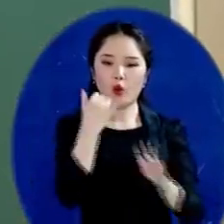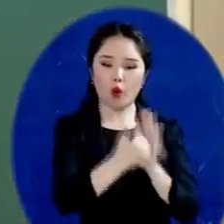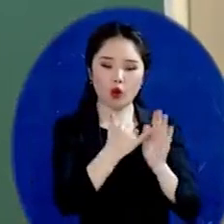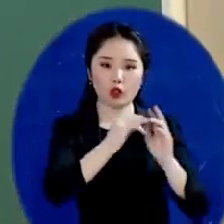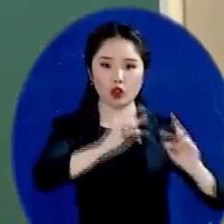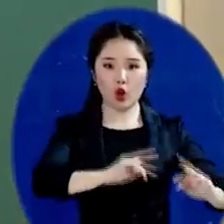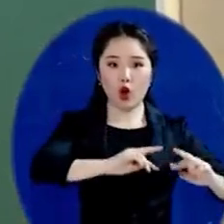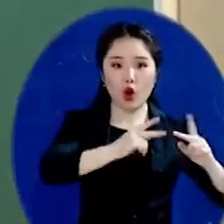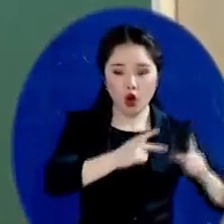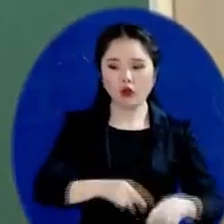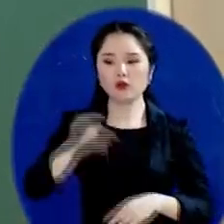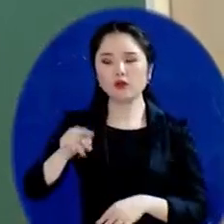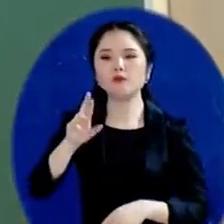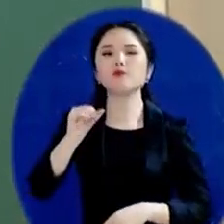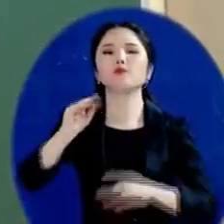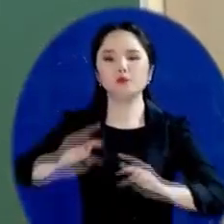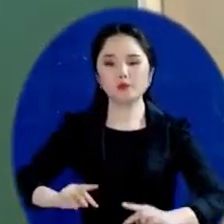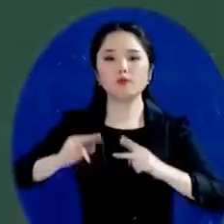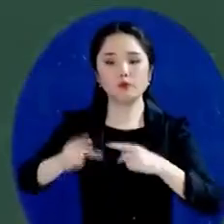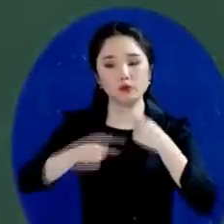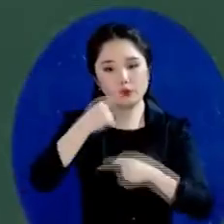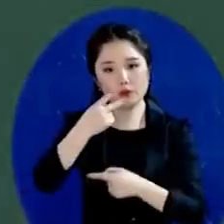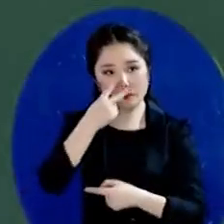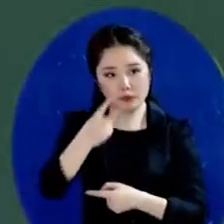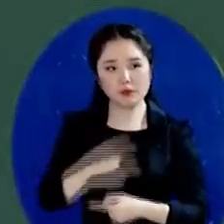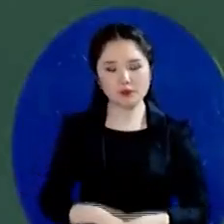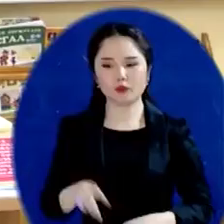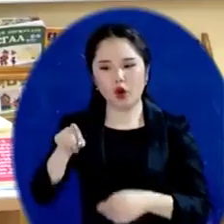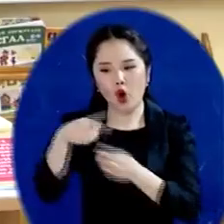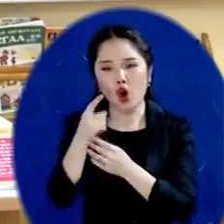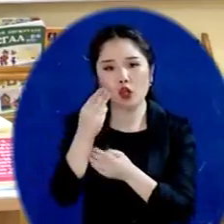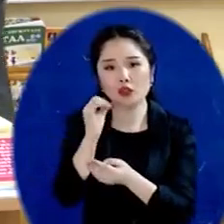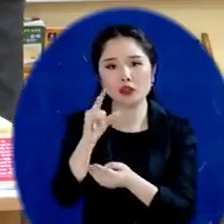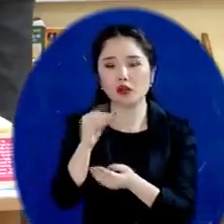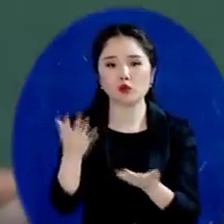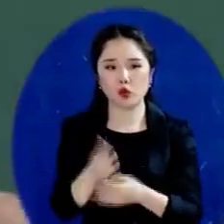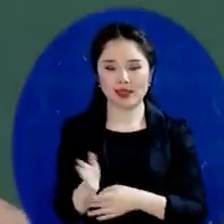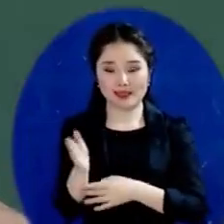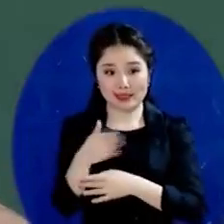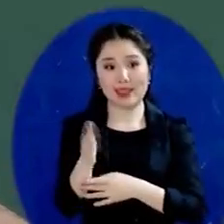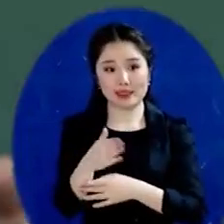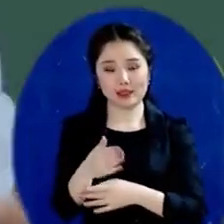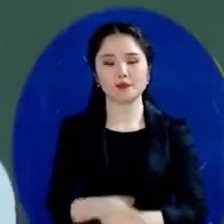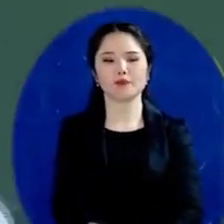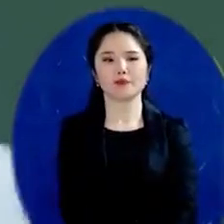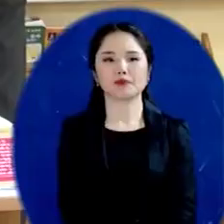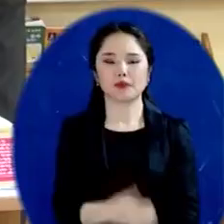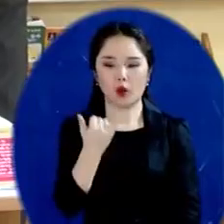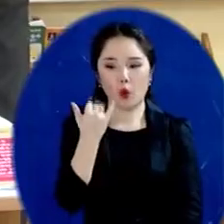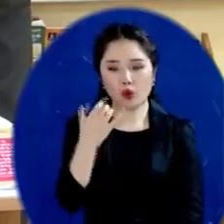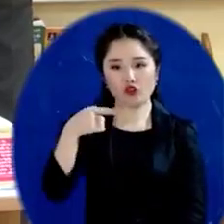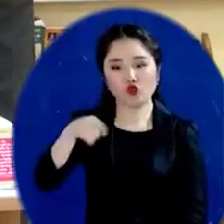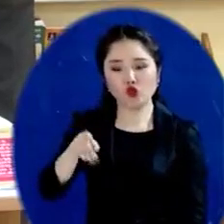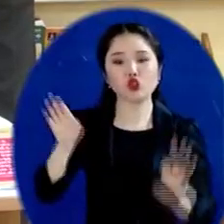улирал өөрчлөгдөхийн хэрээр ямар ямар өөрчлөлт гардаг юм бол орхой шавж, загас,